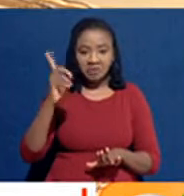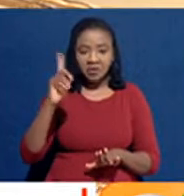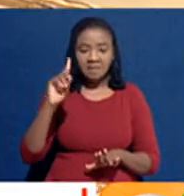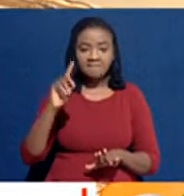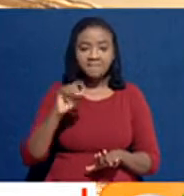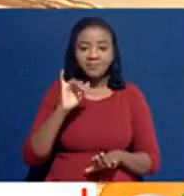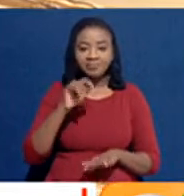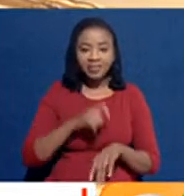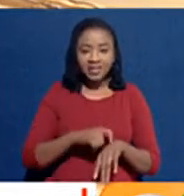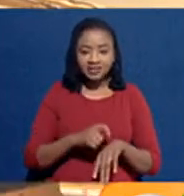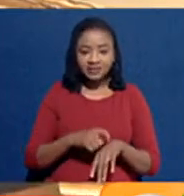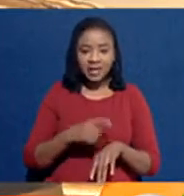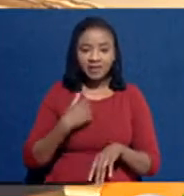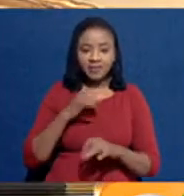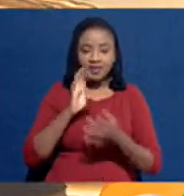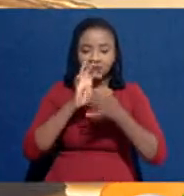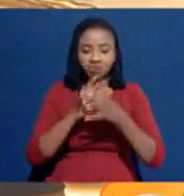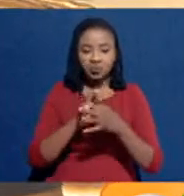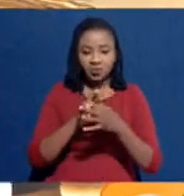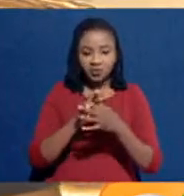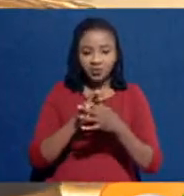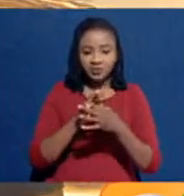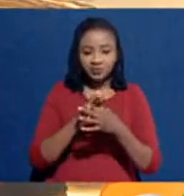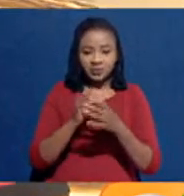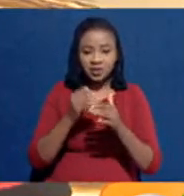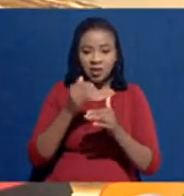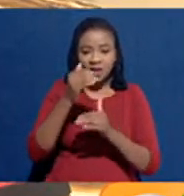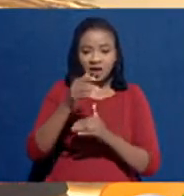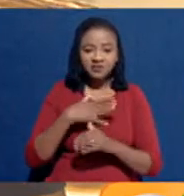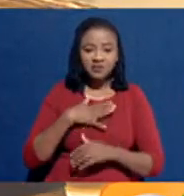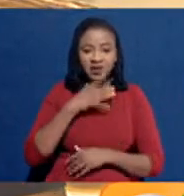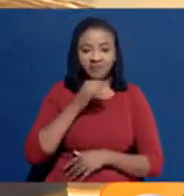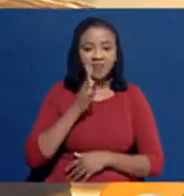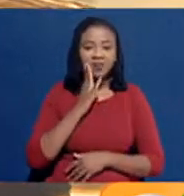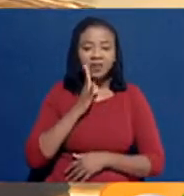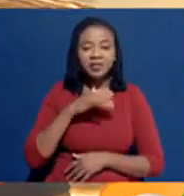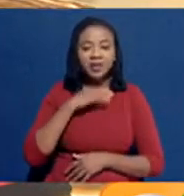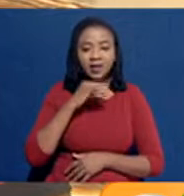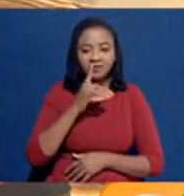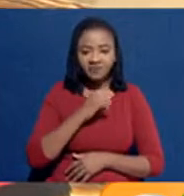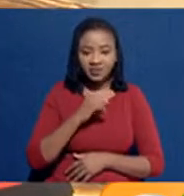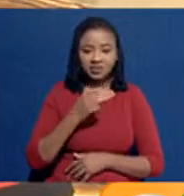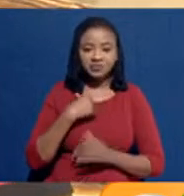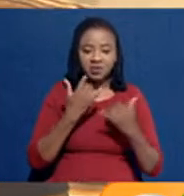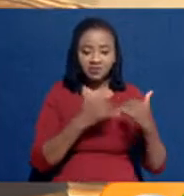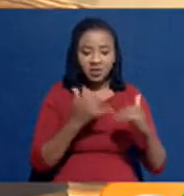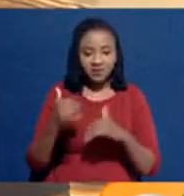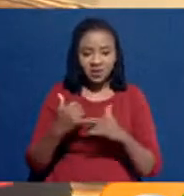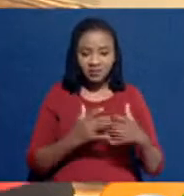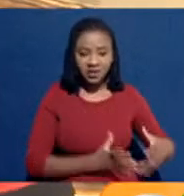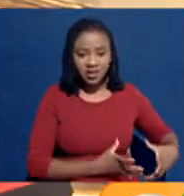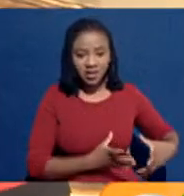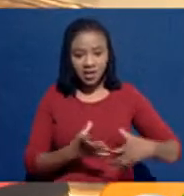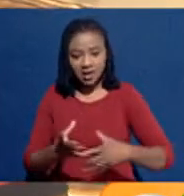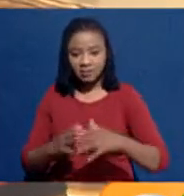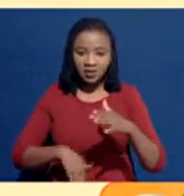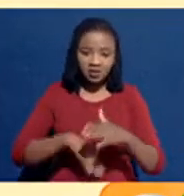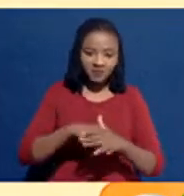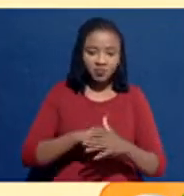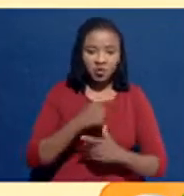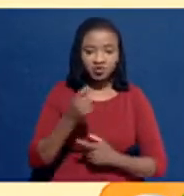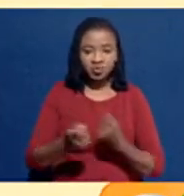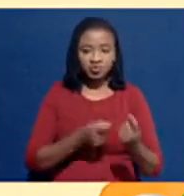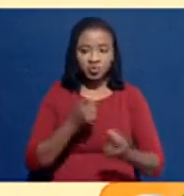and that your time ndio nilijoin sasa after wazazi kupass nilianza kucheza rugby na football Nairobi